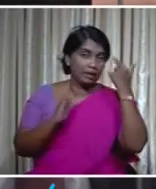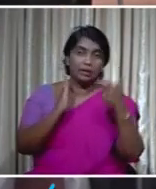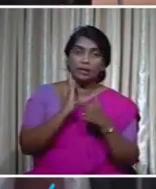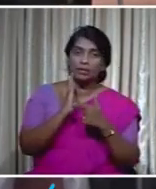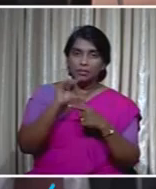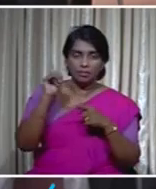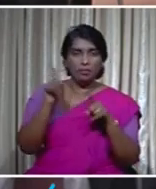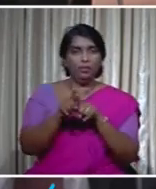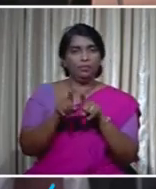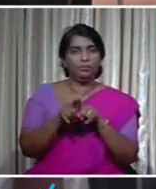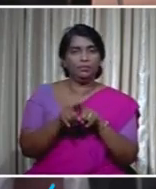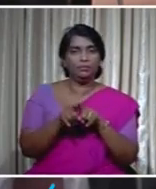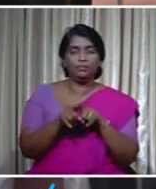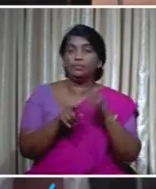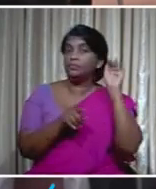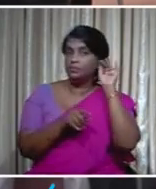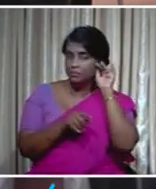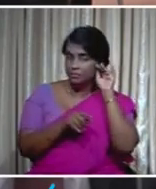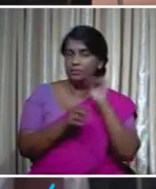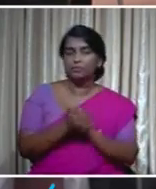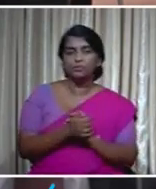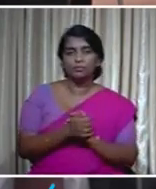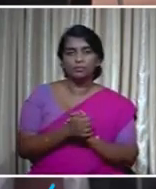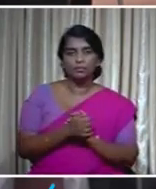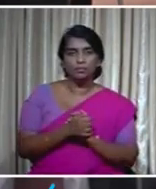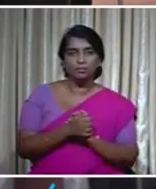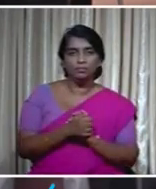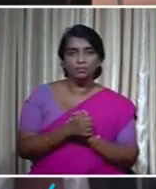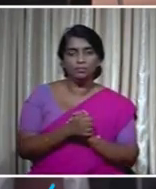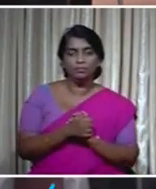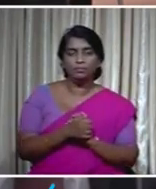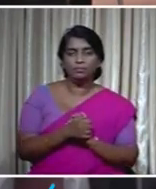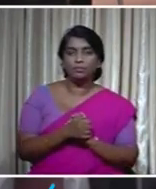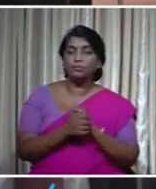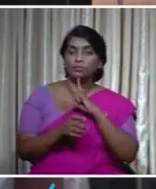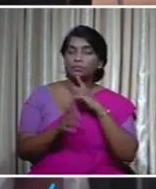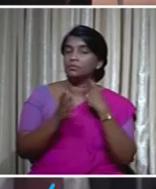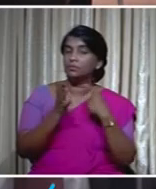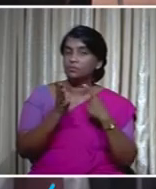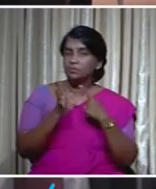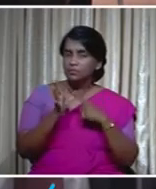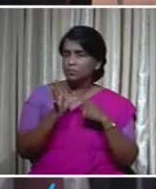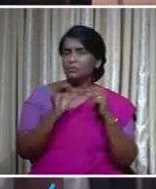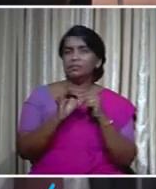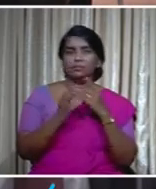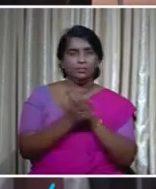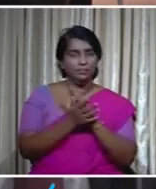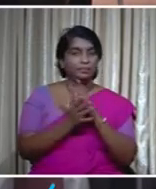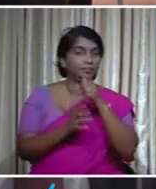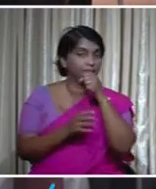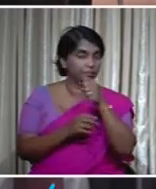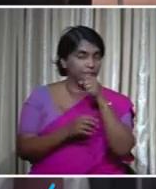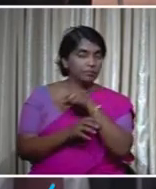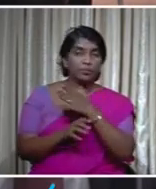கமீத், அந்த காலத்திலே வி.என். மதியழகன், அருணா செல்லத்துறை, இப்படி பல அறிவிப்பாளர்களை கேட்ட இலங்கை வானொலி. இந்த இலங்கை வானொலி யார் கேட்கிறார்கள்? இலங்கை